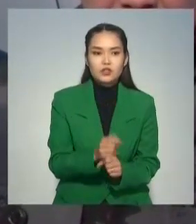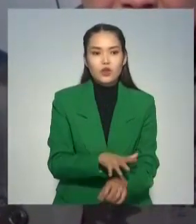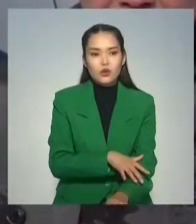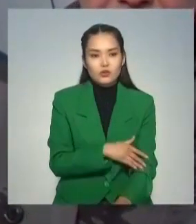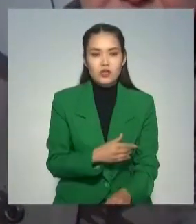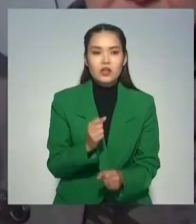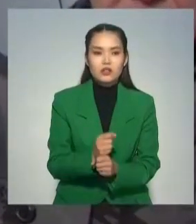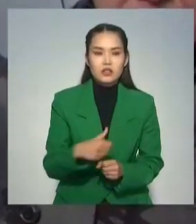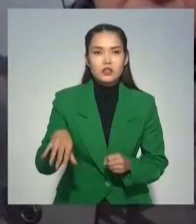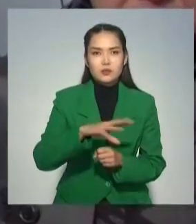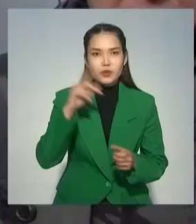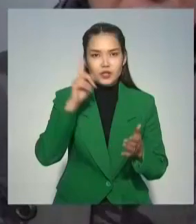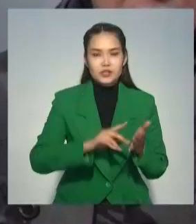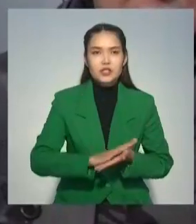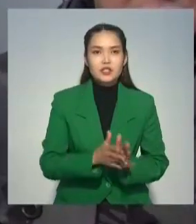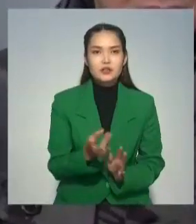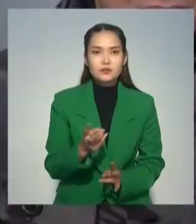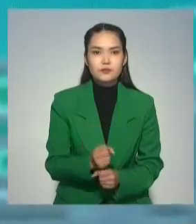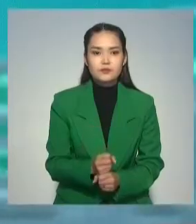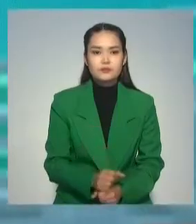созылмайды, тек бәрімен келісім жасалу керек.